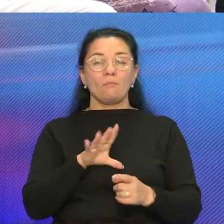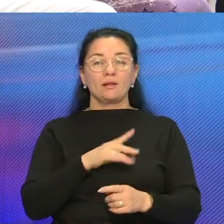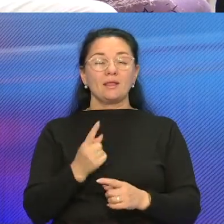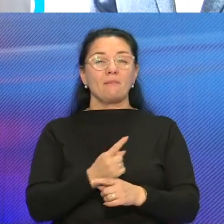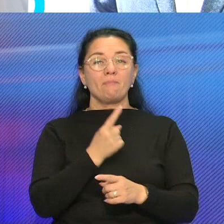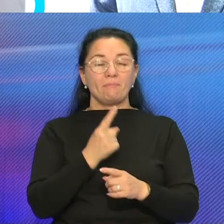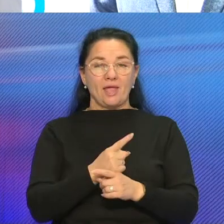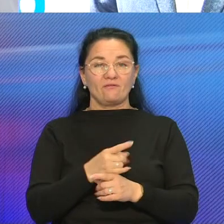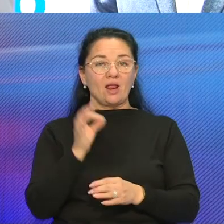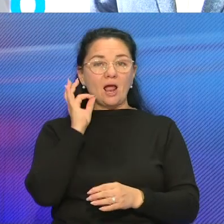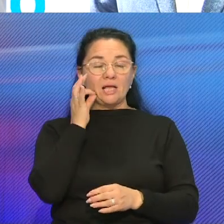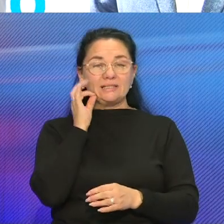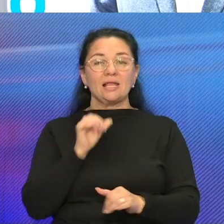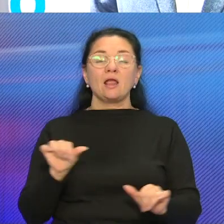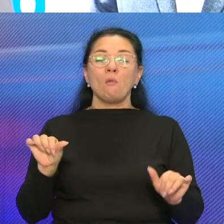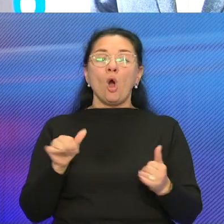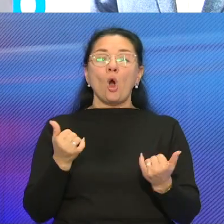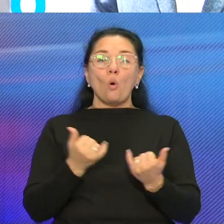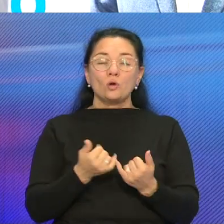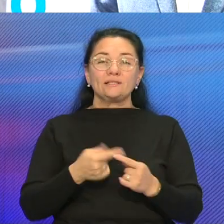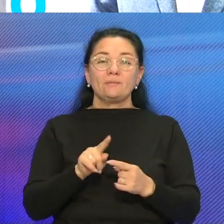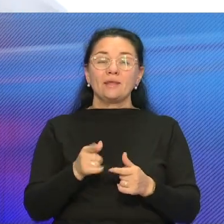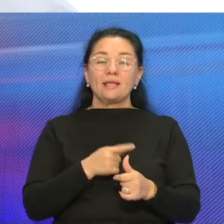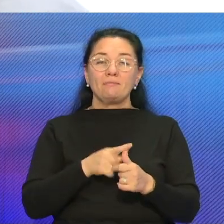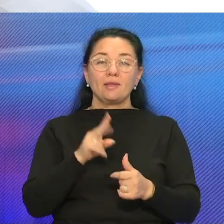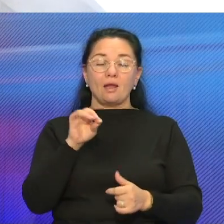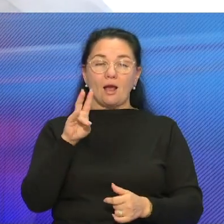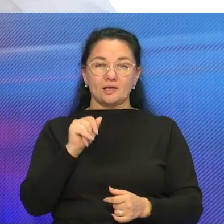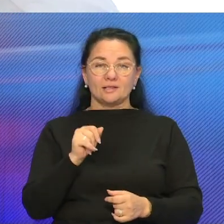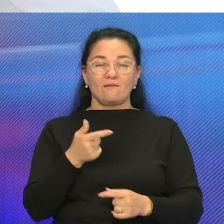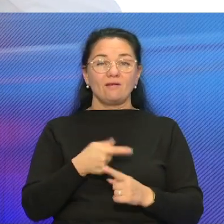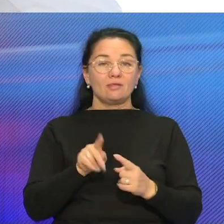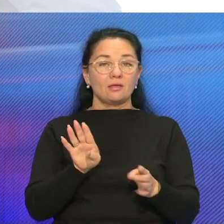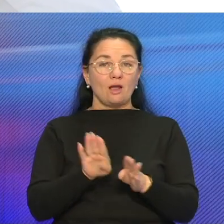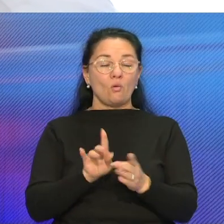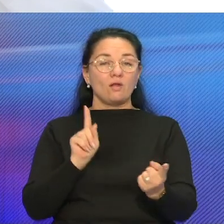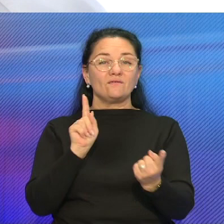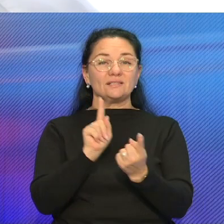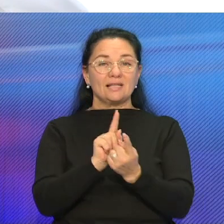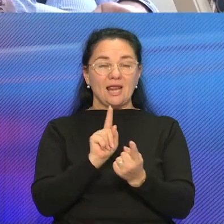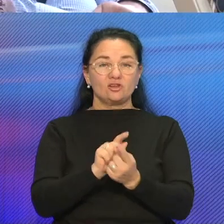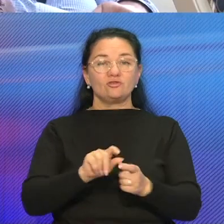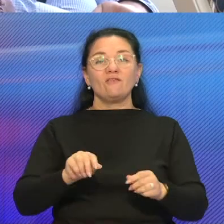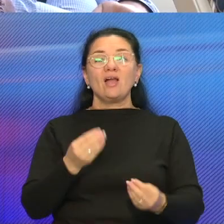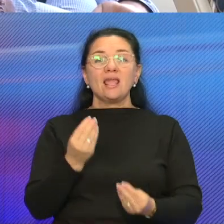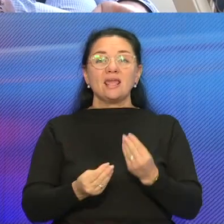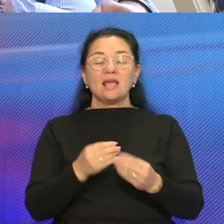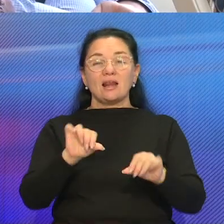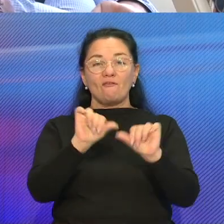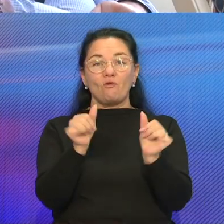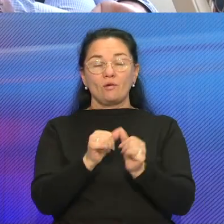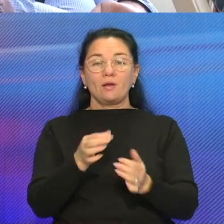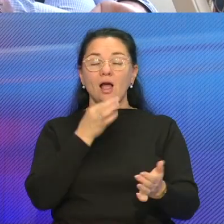гостем Гродзенской областной навуковой библиотеки имя Ялхи. На творчой сустрэч літератор у забавляльной форме отказал на самое